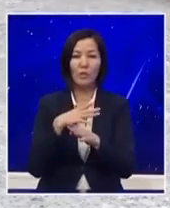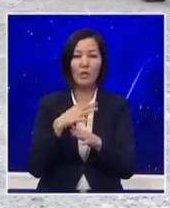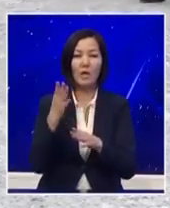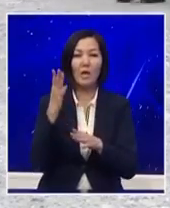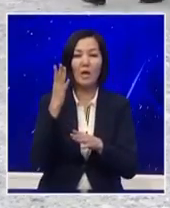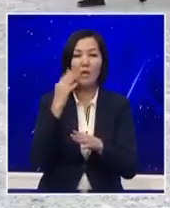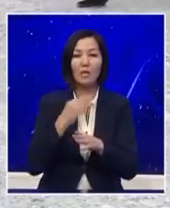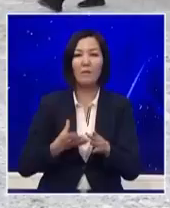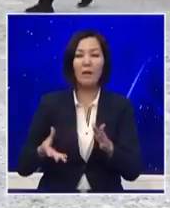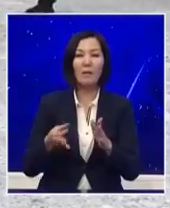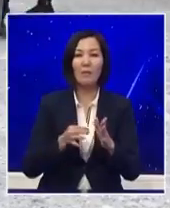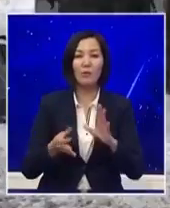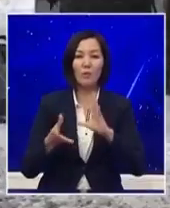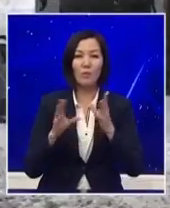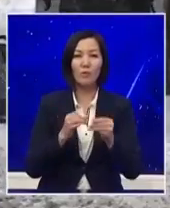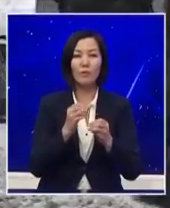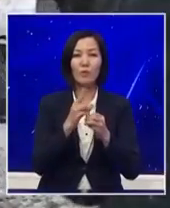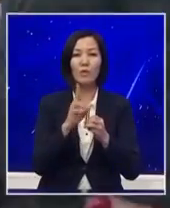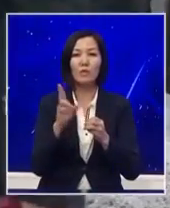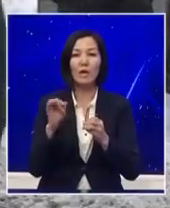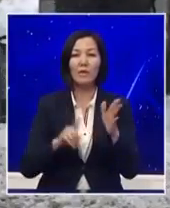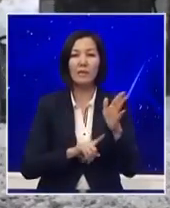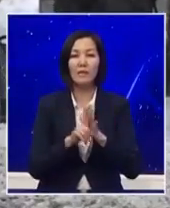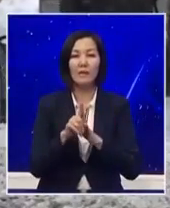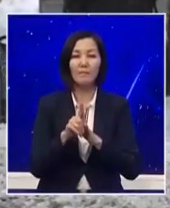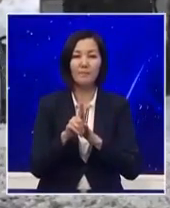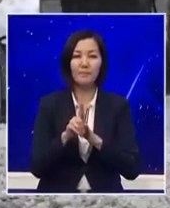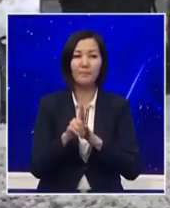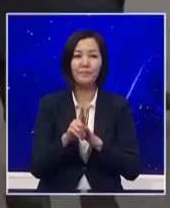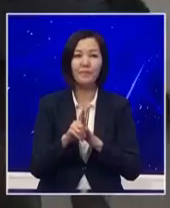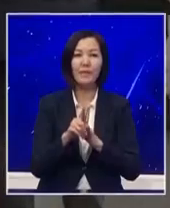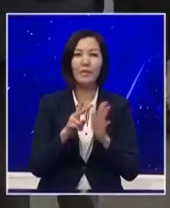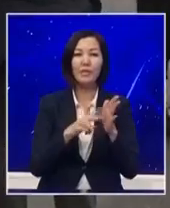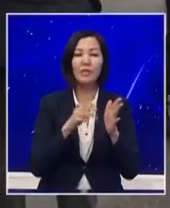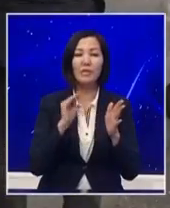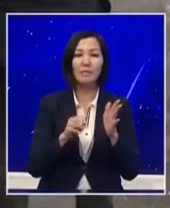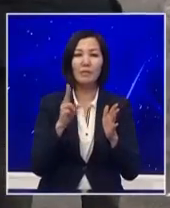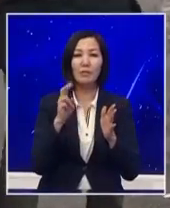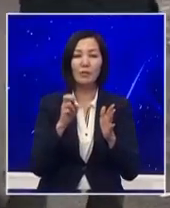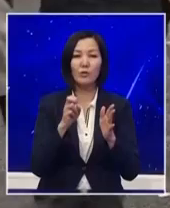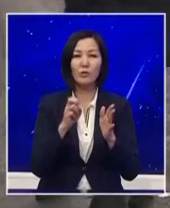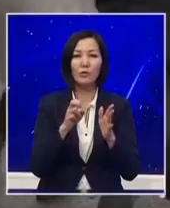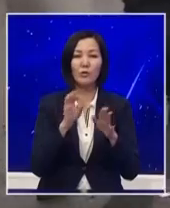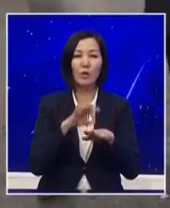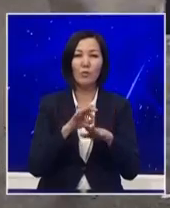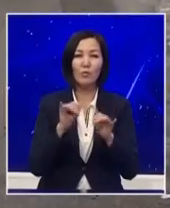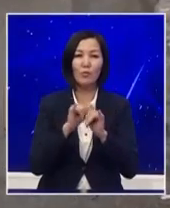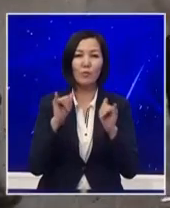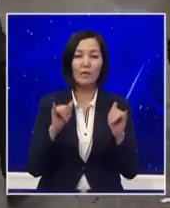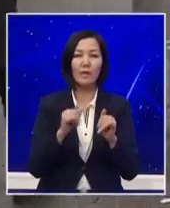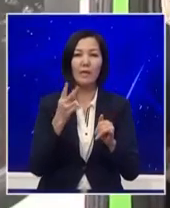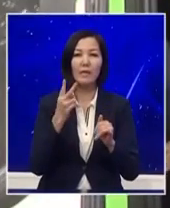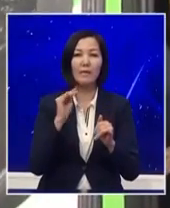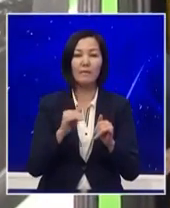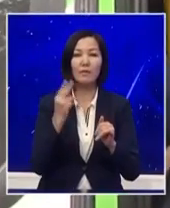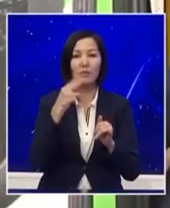облыста 12 қаңтардағы жағдай бойынша инфекцияның 7730 жағдайы тіркелген. Өңірде сырқаттанушылықтың өсуі